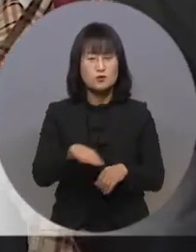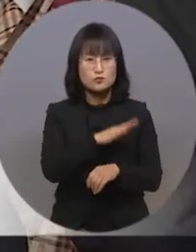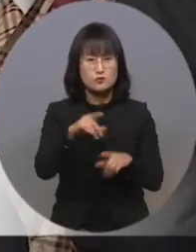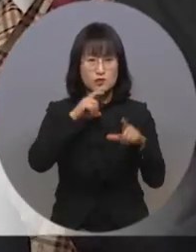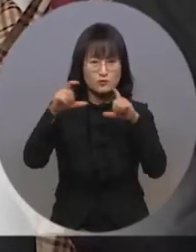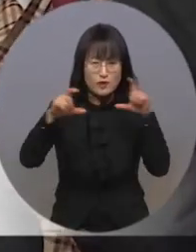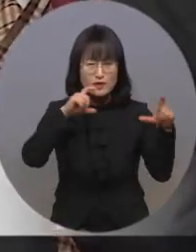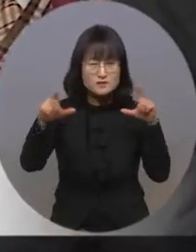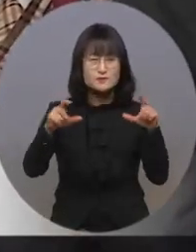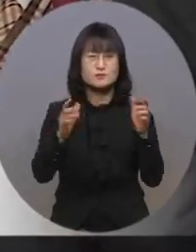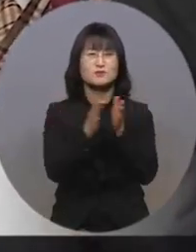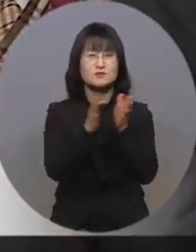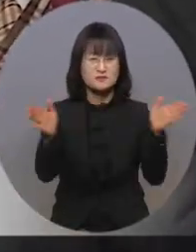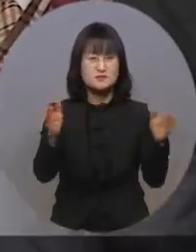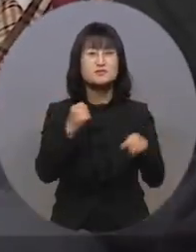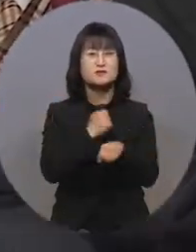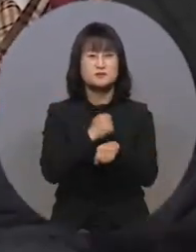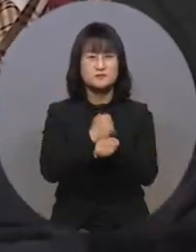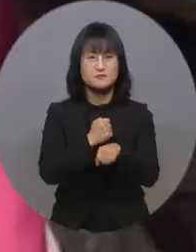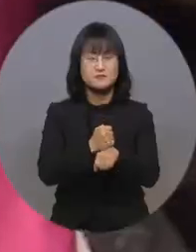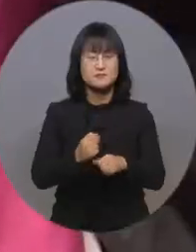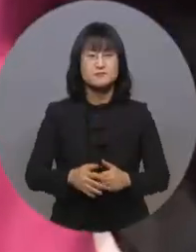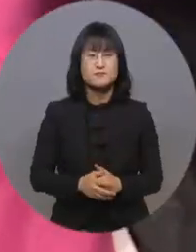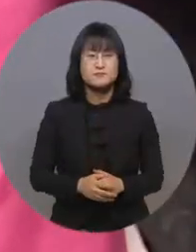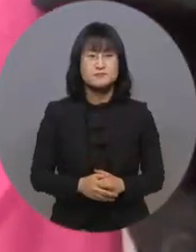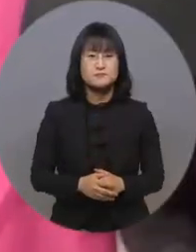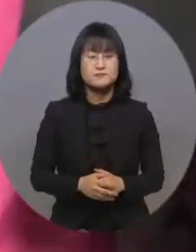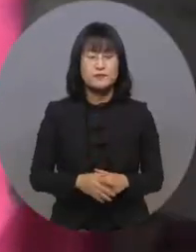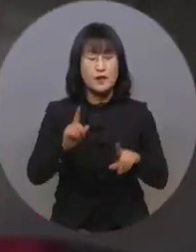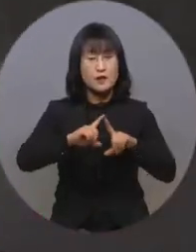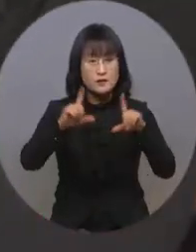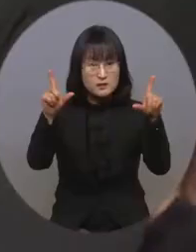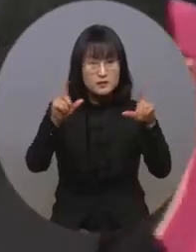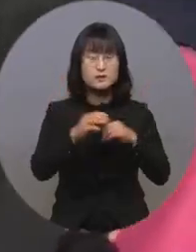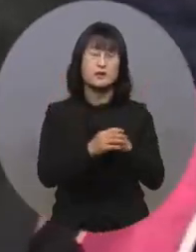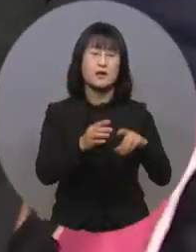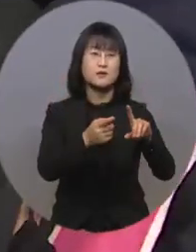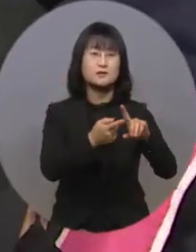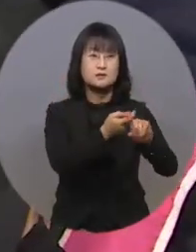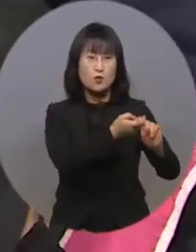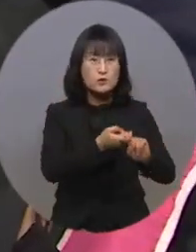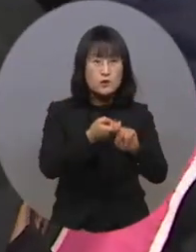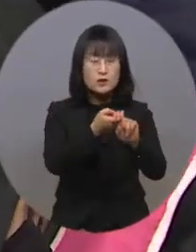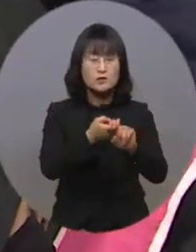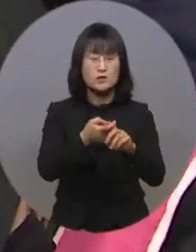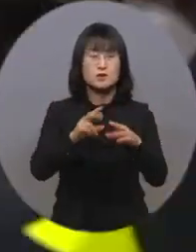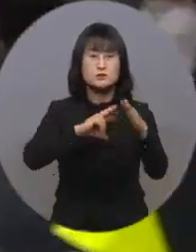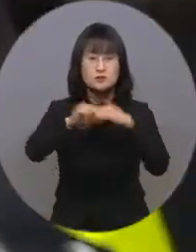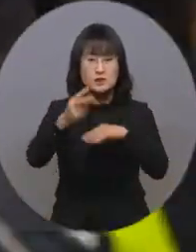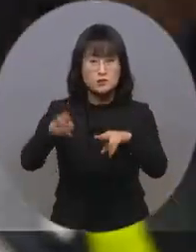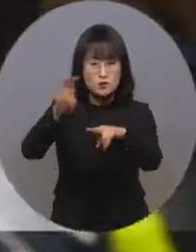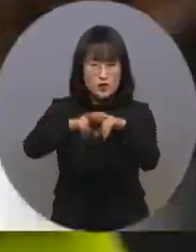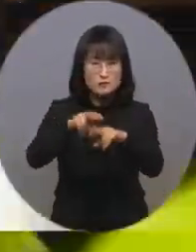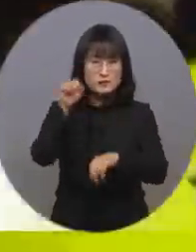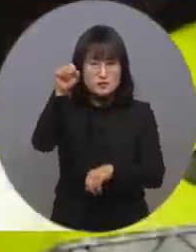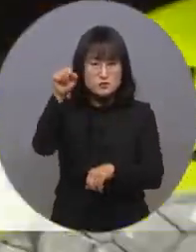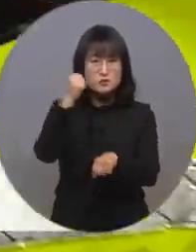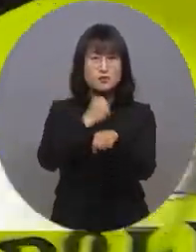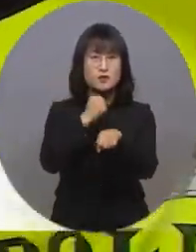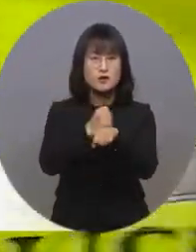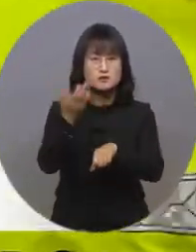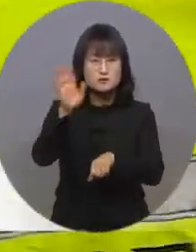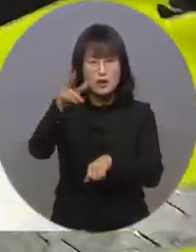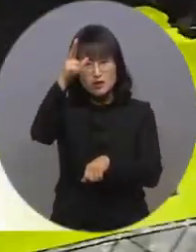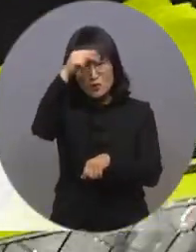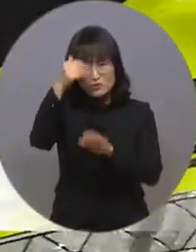외치면서 시작하도록 하겠습니다. 이날 전 장현은 열차 탑승 시위를 펼치려 했으나 서울교통공사와